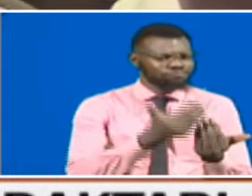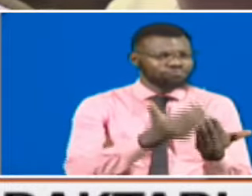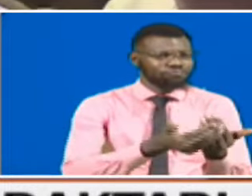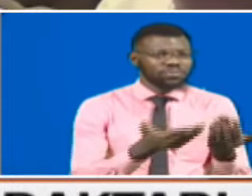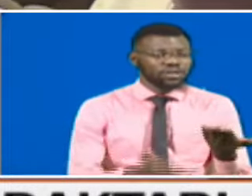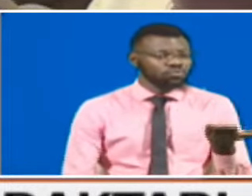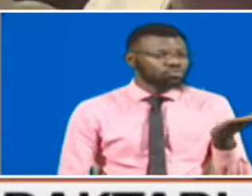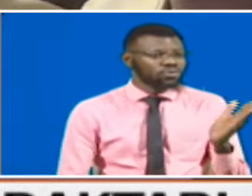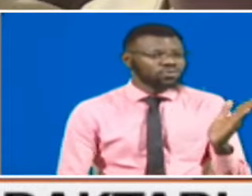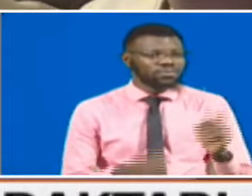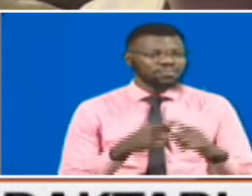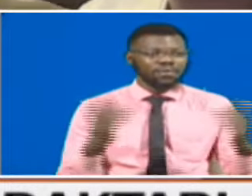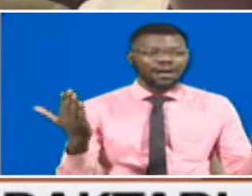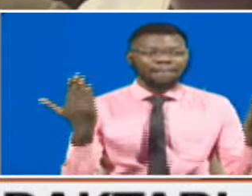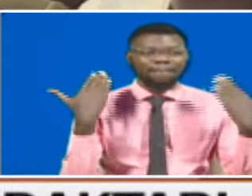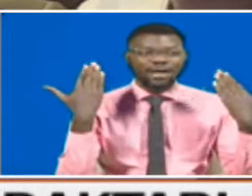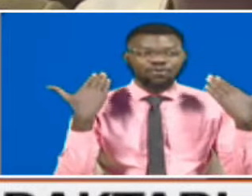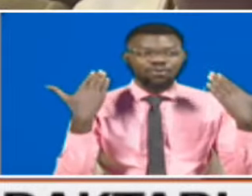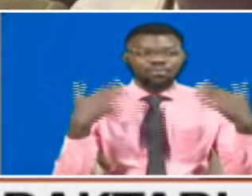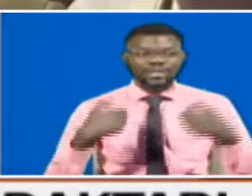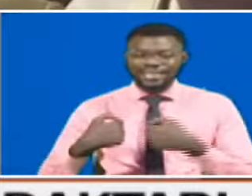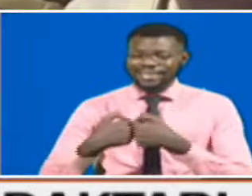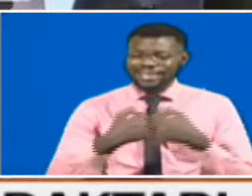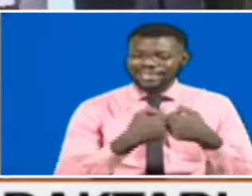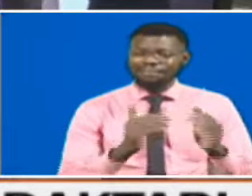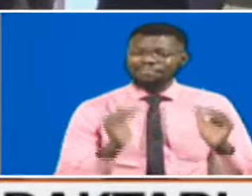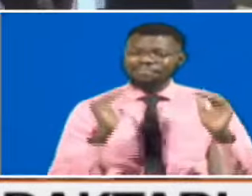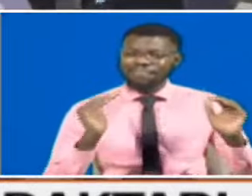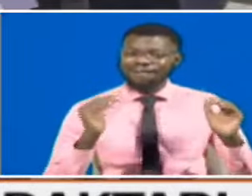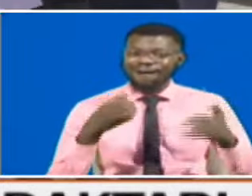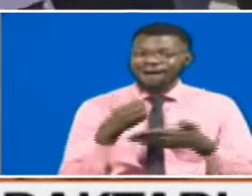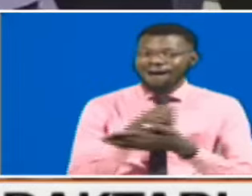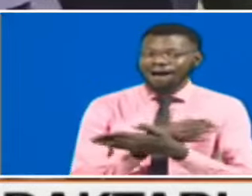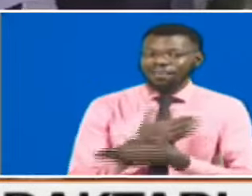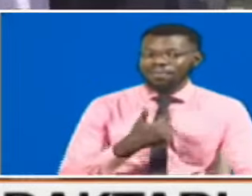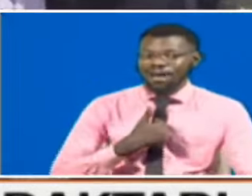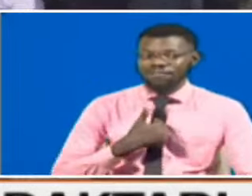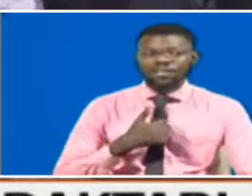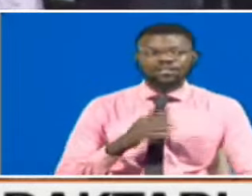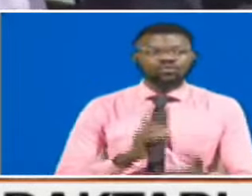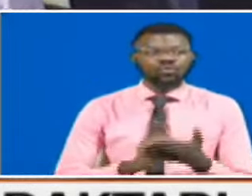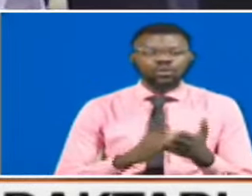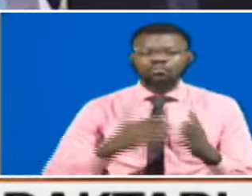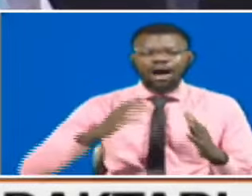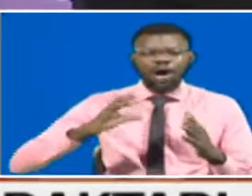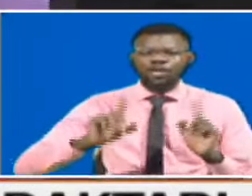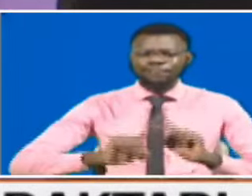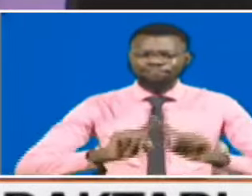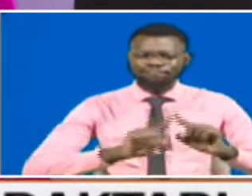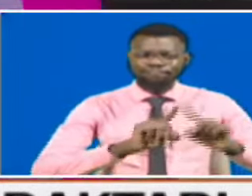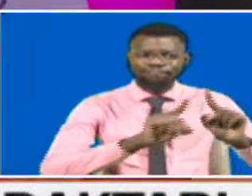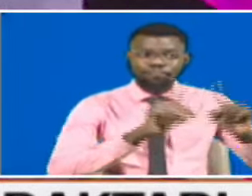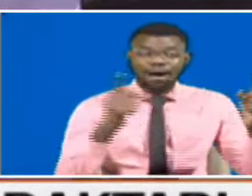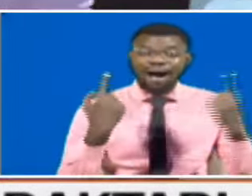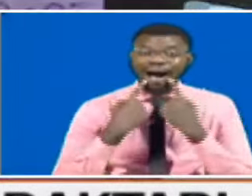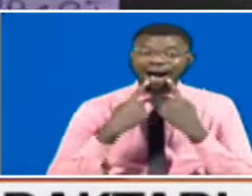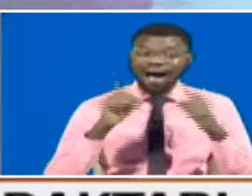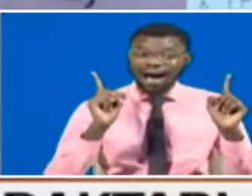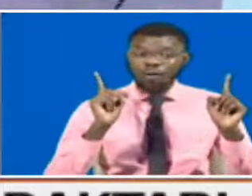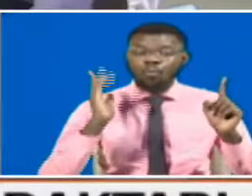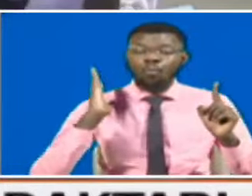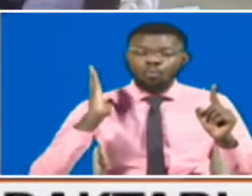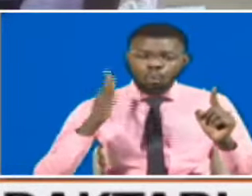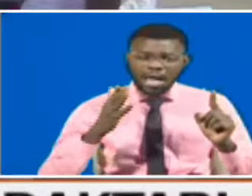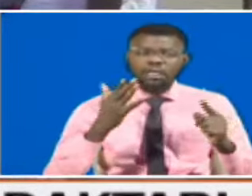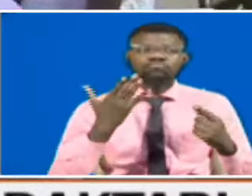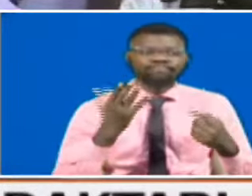Meru, najua tuko na shinda ya kansa. Madaktari kutoka kaunti mbalimbali wametangaza kujumuika na wenzao jijini